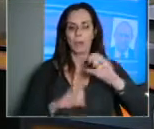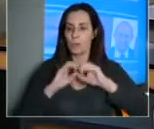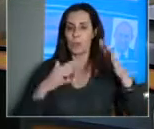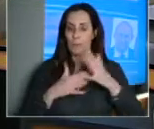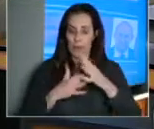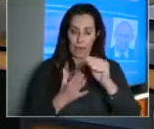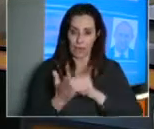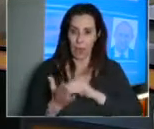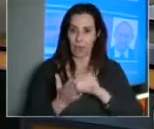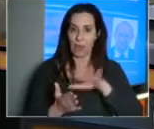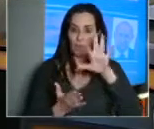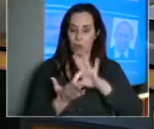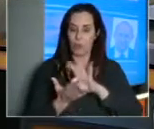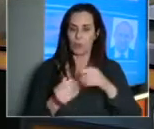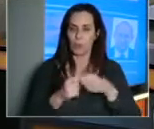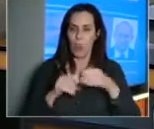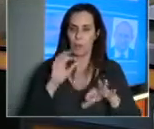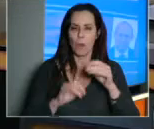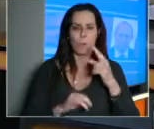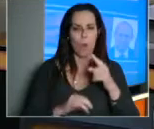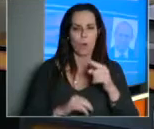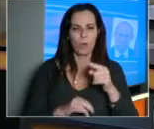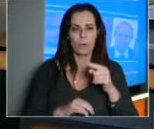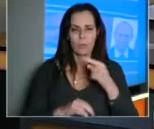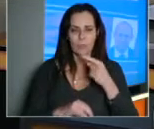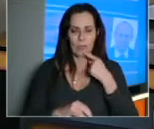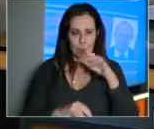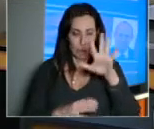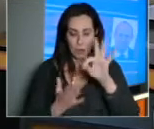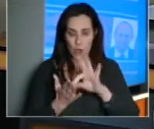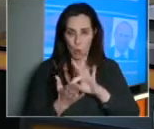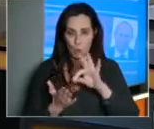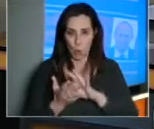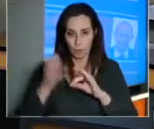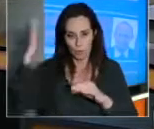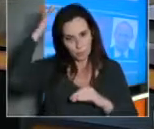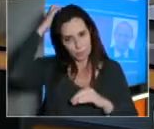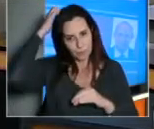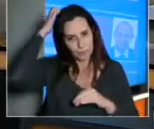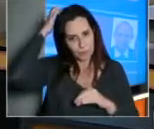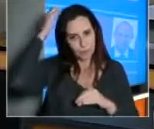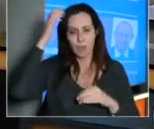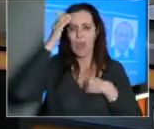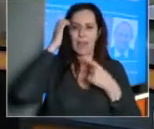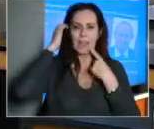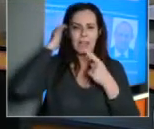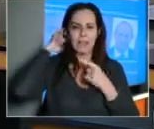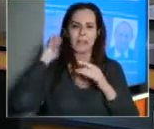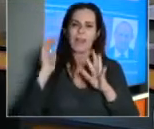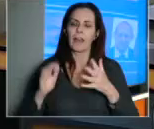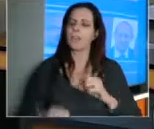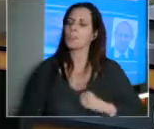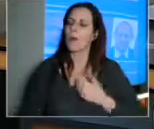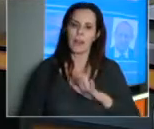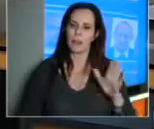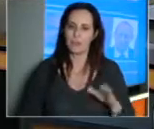המחקר הזה על חמש נקודות על הבחירות. בוא נקריא חמש נקודות ו... תראי חמש נקודות, אני אגיד לך בכל אחת מהן איך נשבר לי